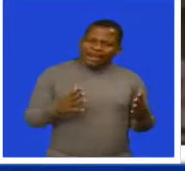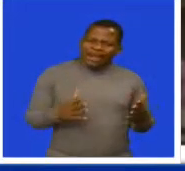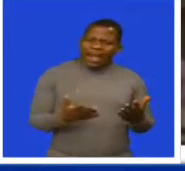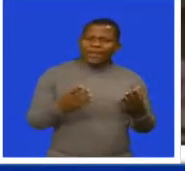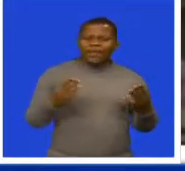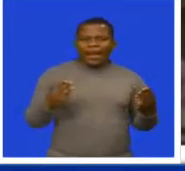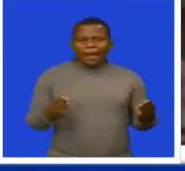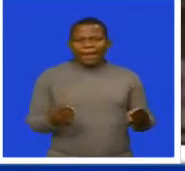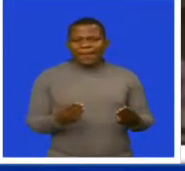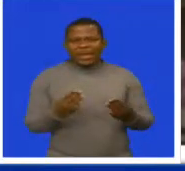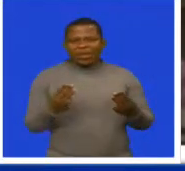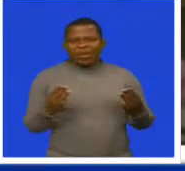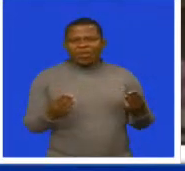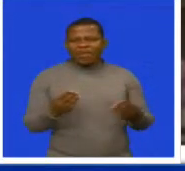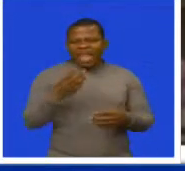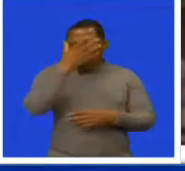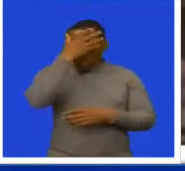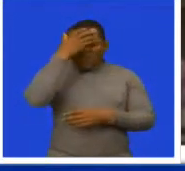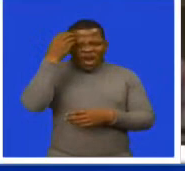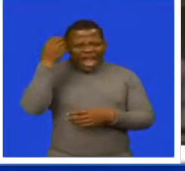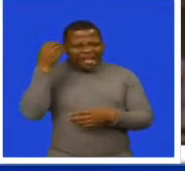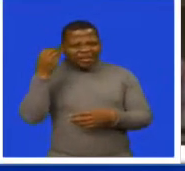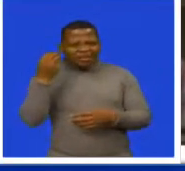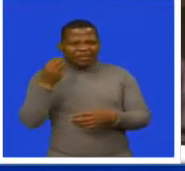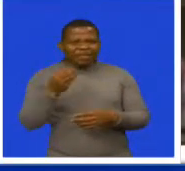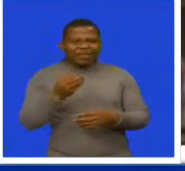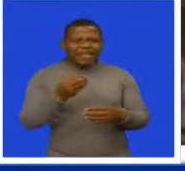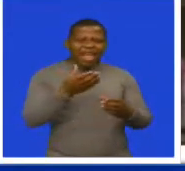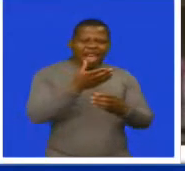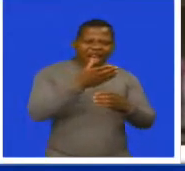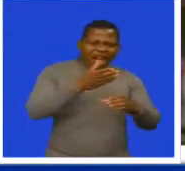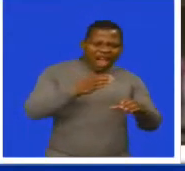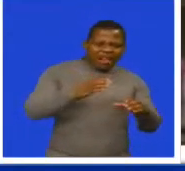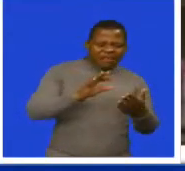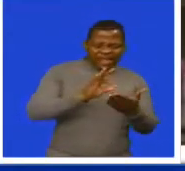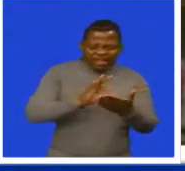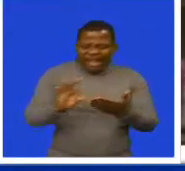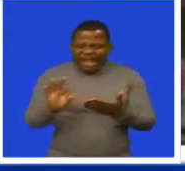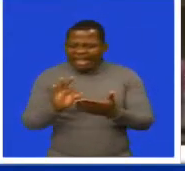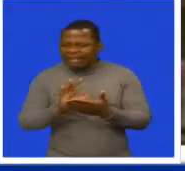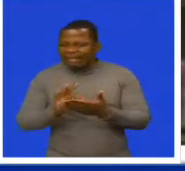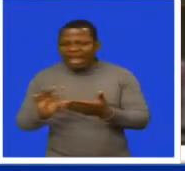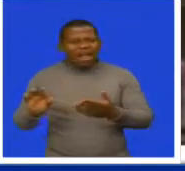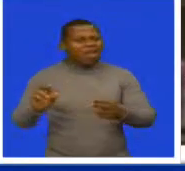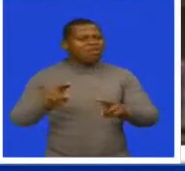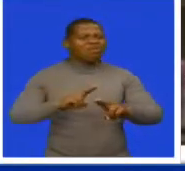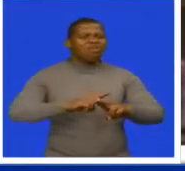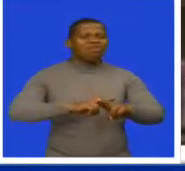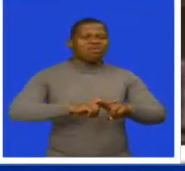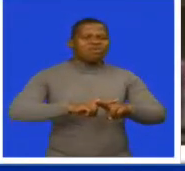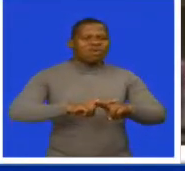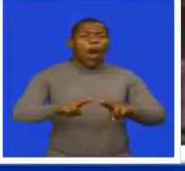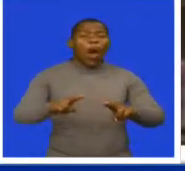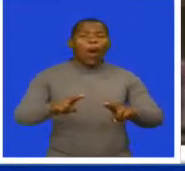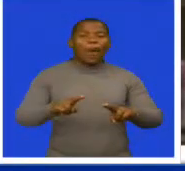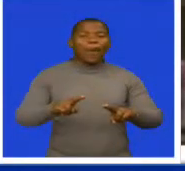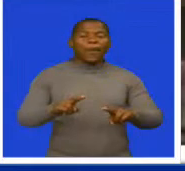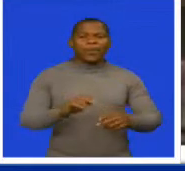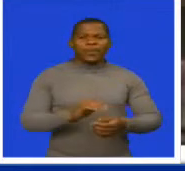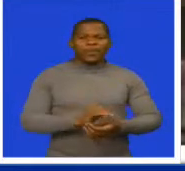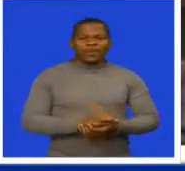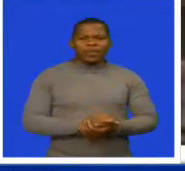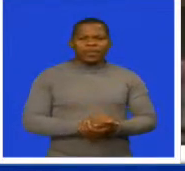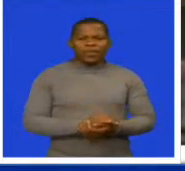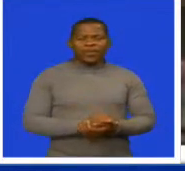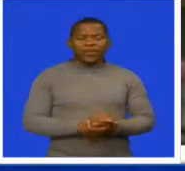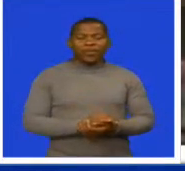Asite la sto ukusho ukuthi ke kutama kunqiphisa letibi sekunalolunye luhlelo luta